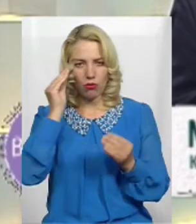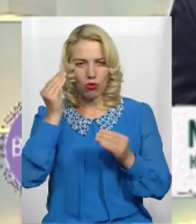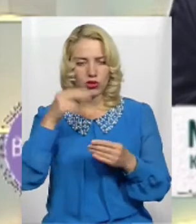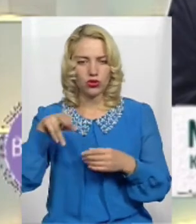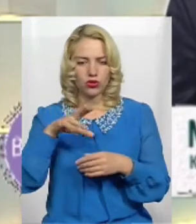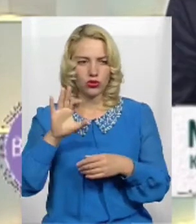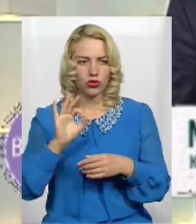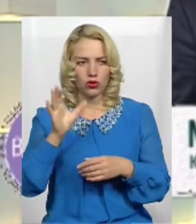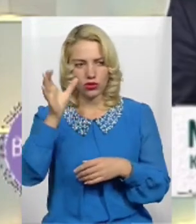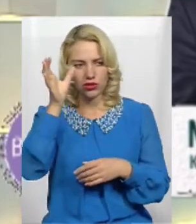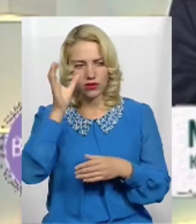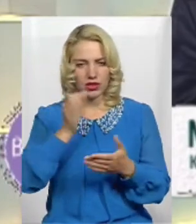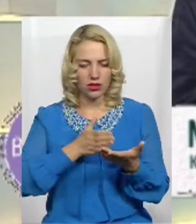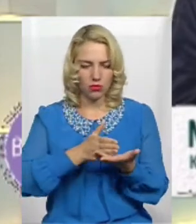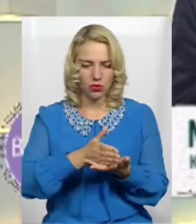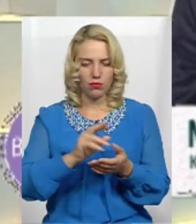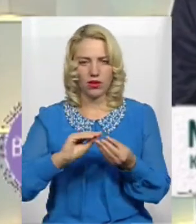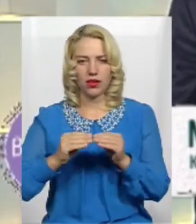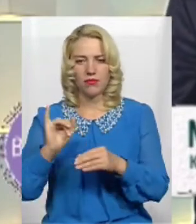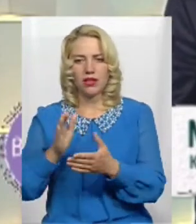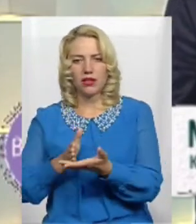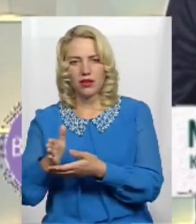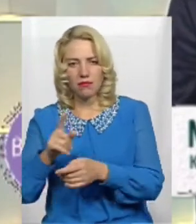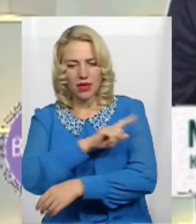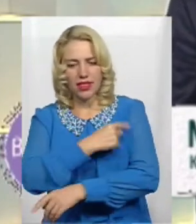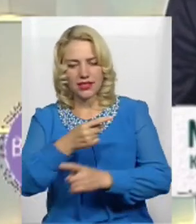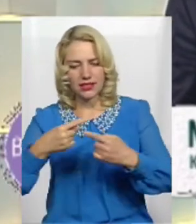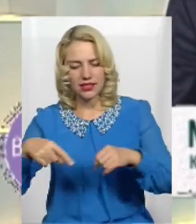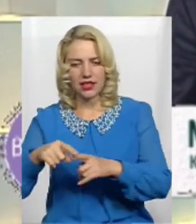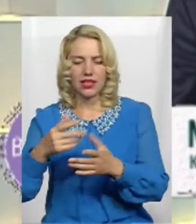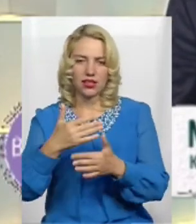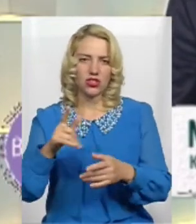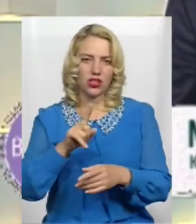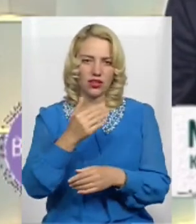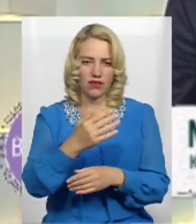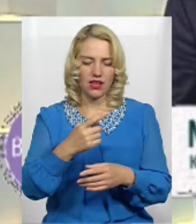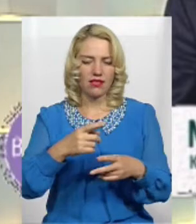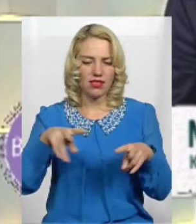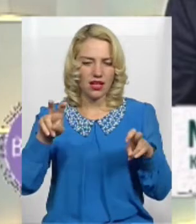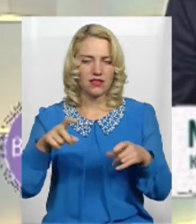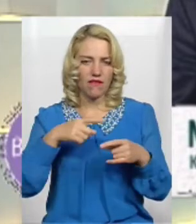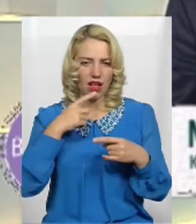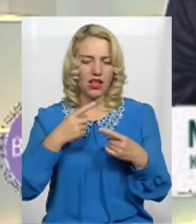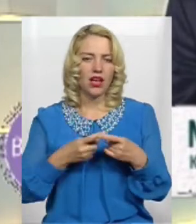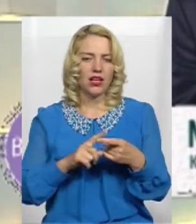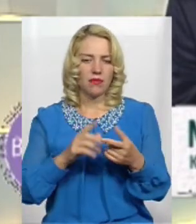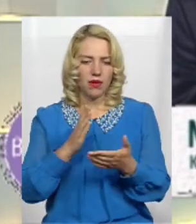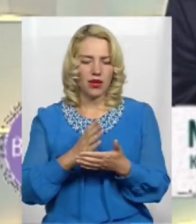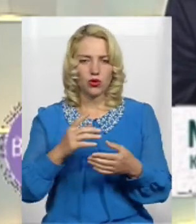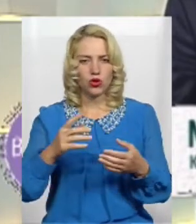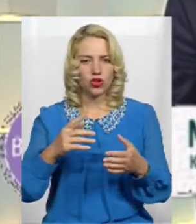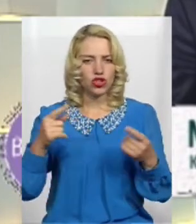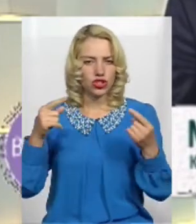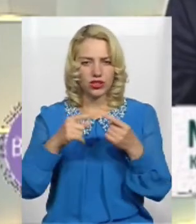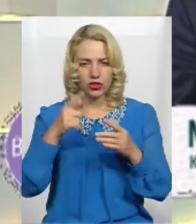проблеми освіти, так і на проблеми медицини і інші, які ви назвали. Я маю чітку позицію відносно процесів